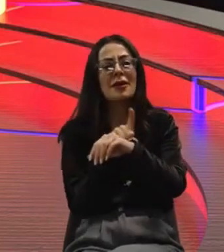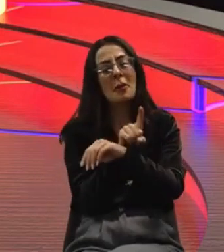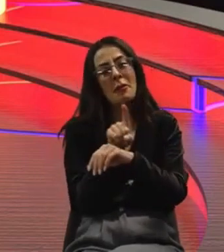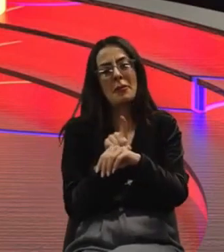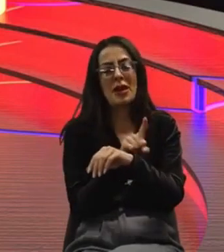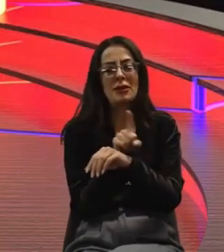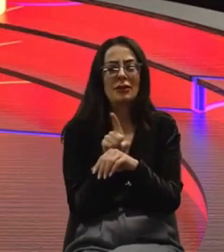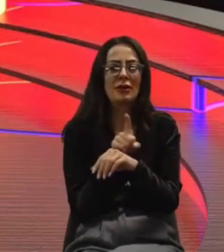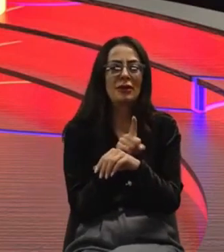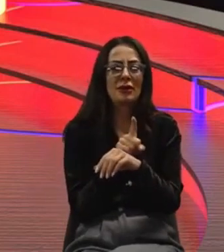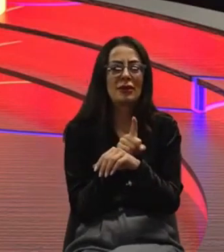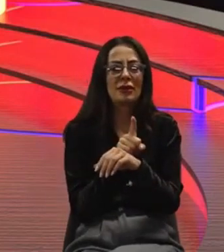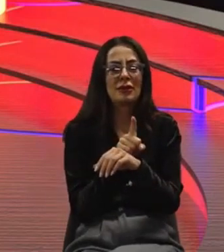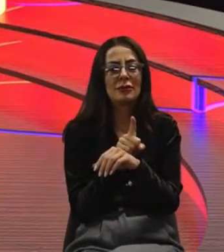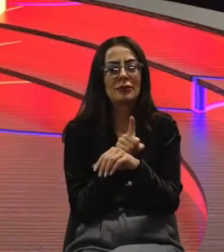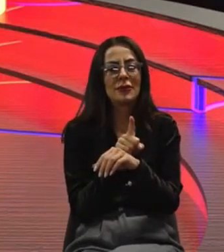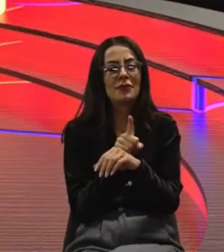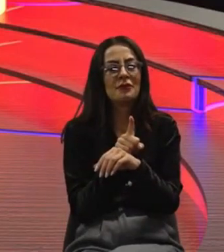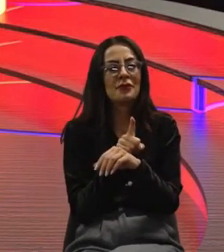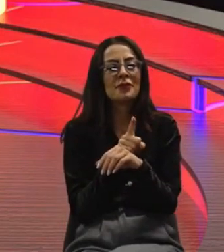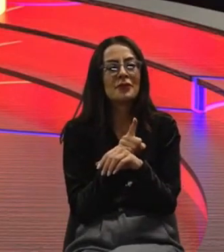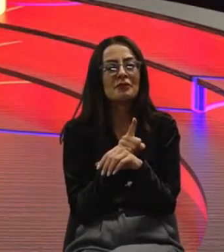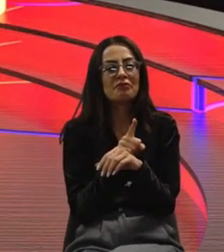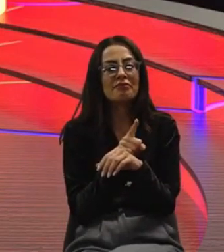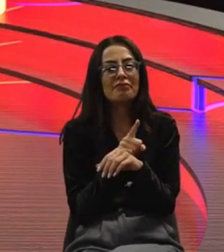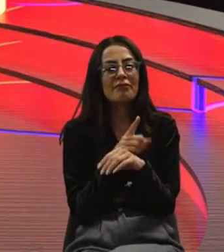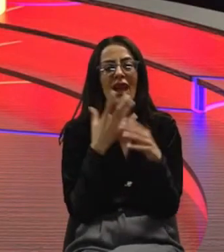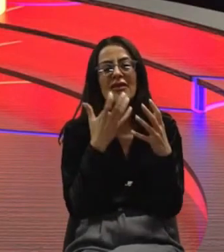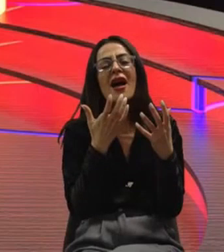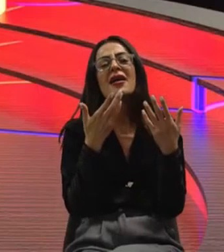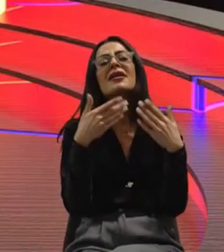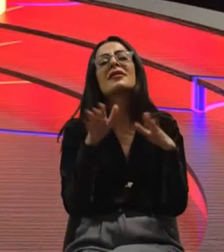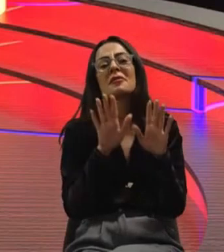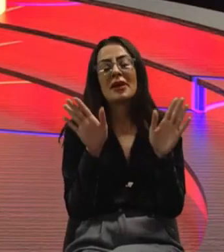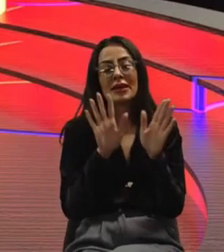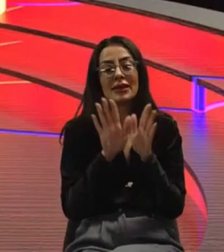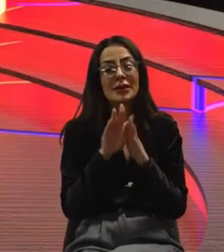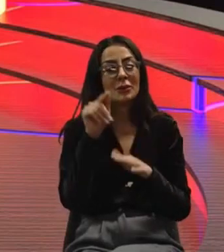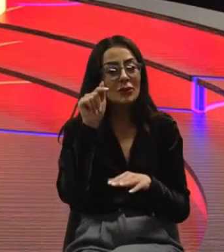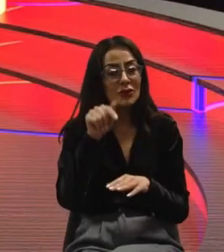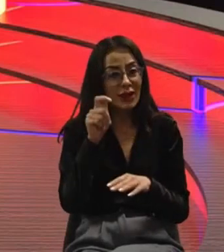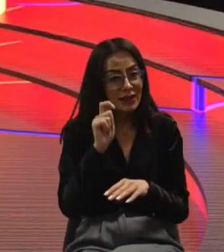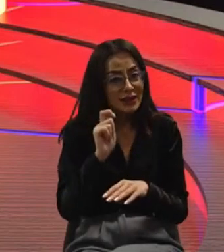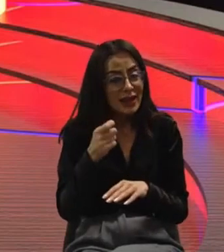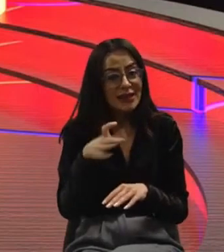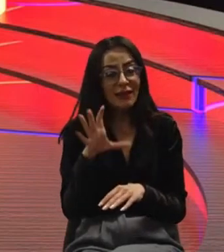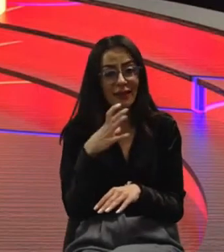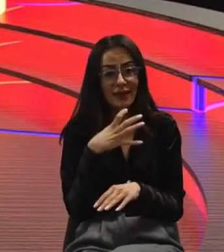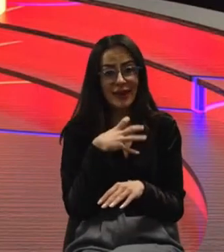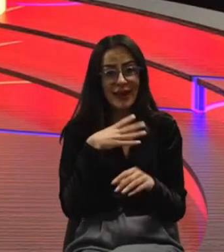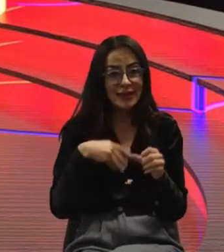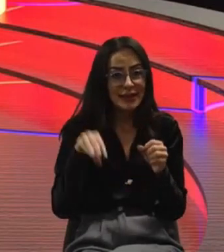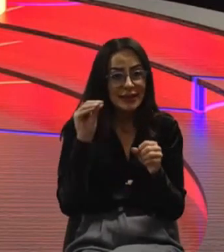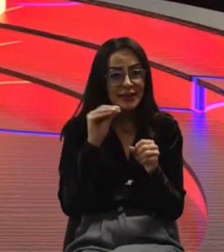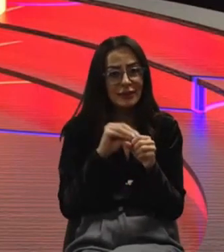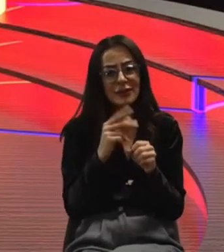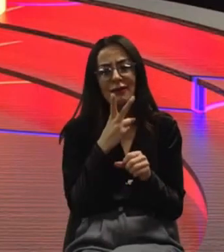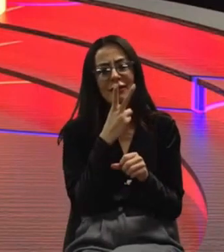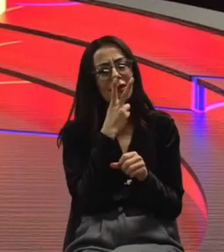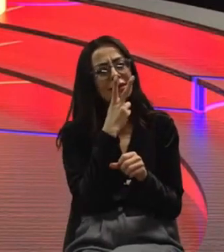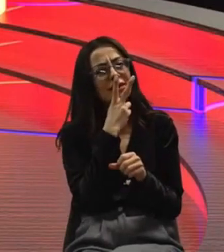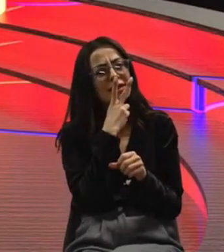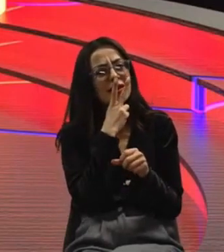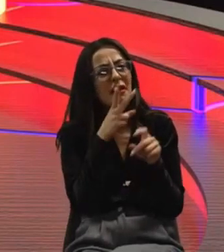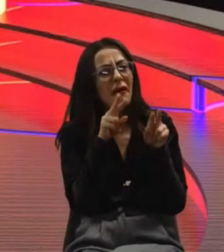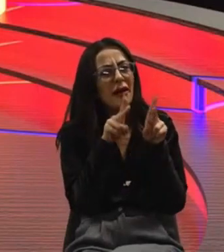heba etmeyin yani bunlar gerçekten kendinize yani sigara alışkanlığı